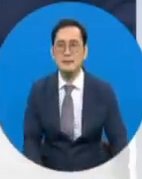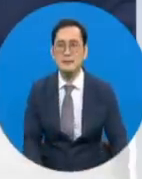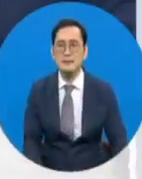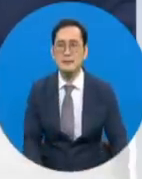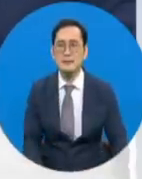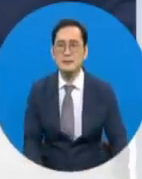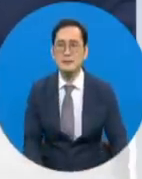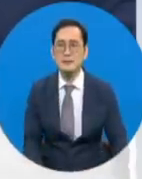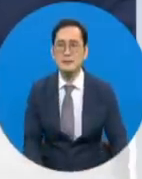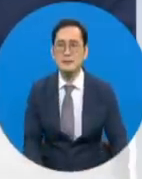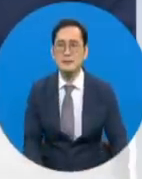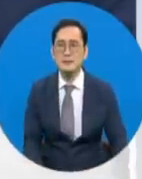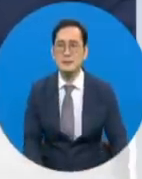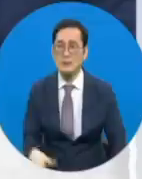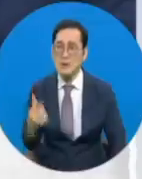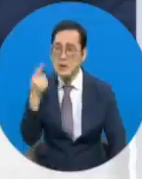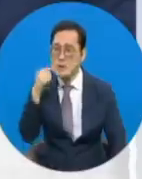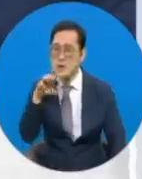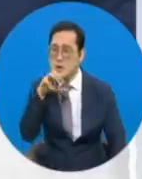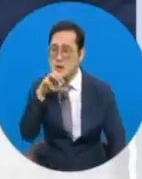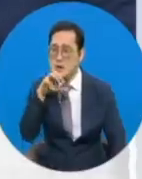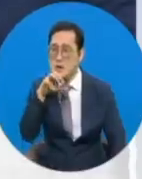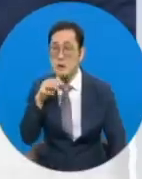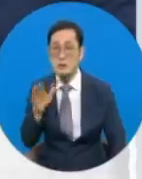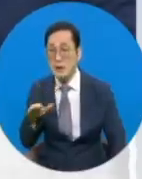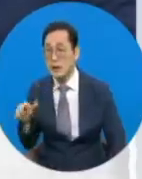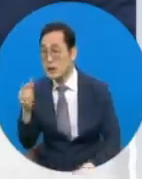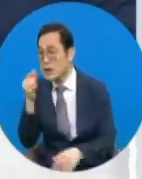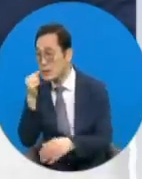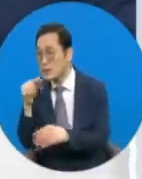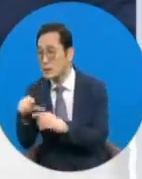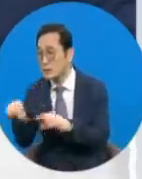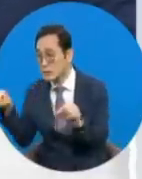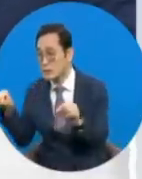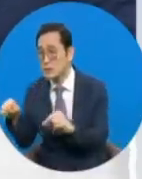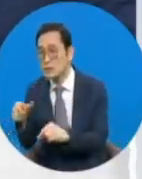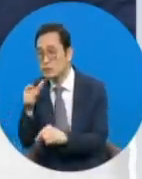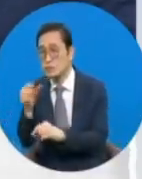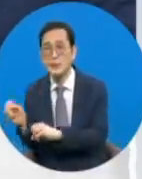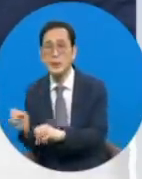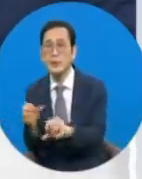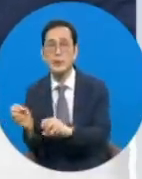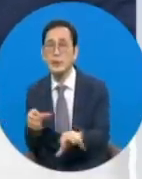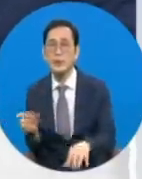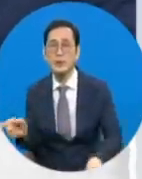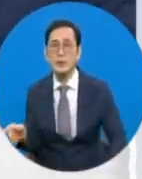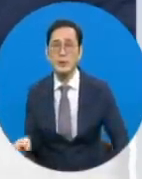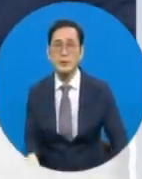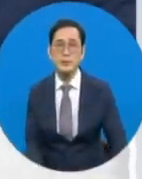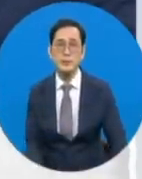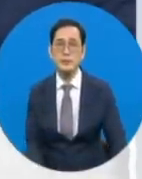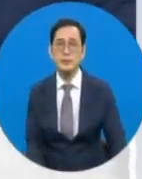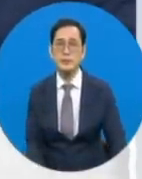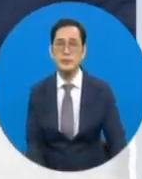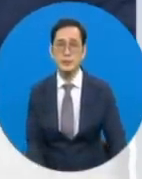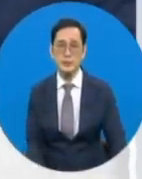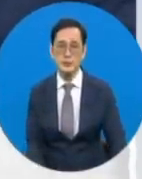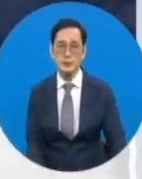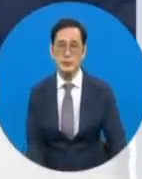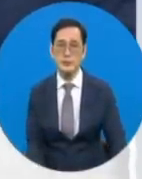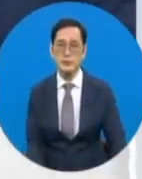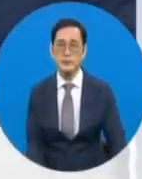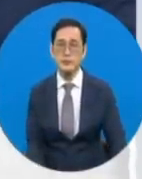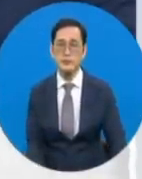때 일본도 펄쩍 뛰는데 본인들 땅에서 오염수가 발생하니까 본인들은 방류하겠다고 이야기하고 있는 거예요. 이런 측면에서 봤을 때 저는